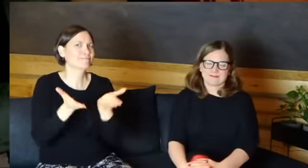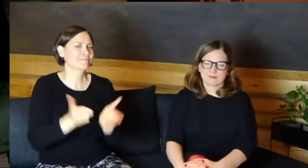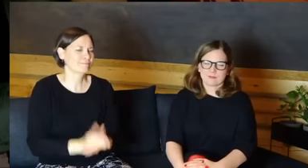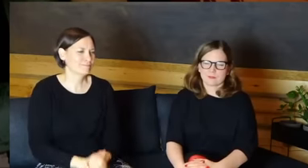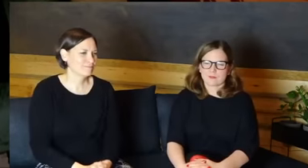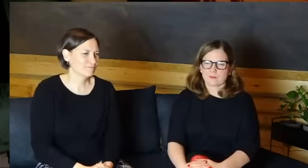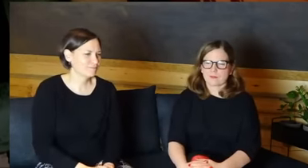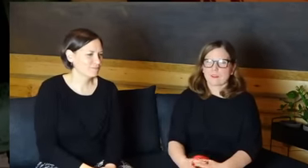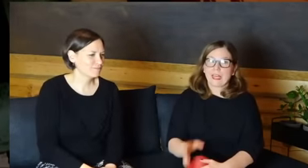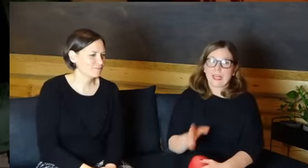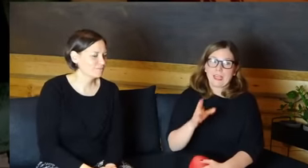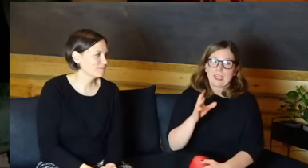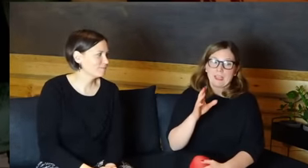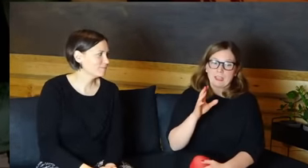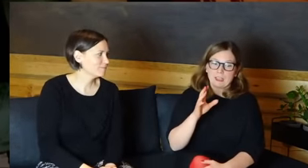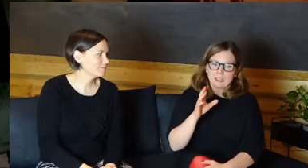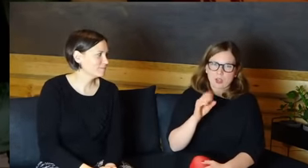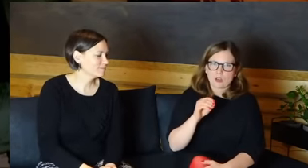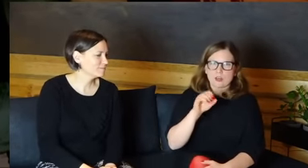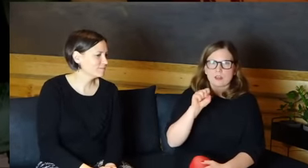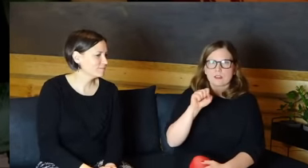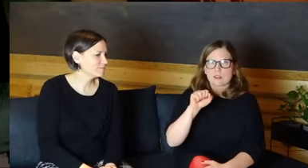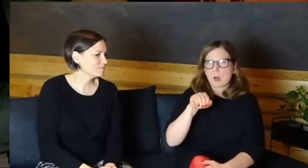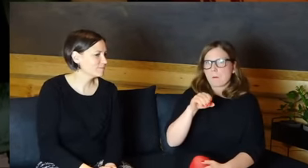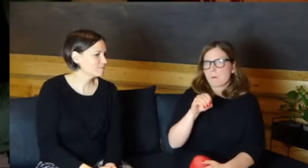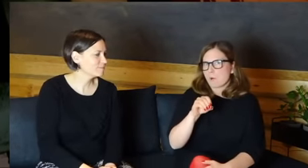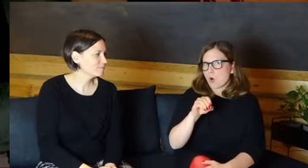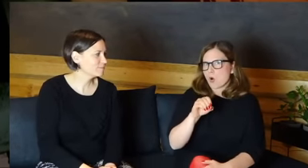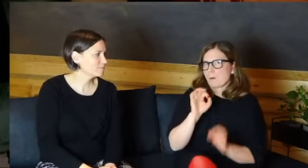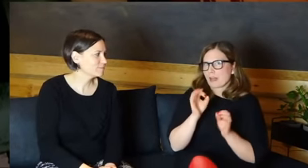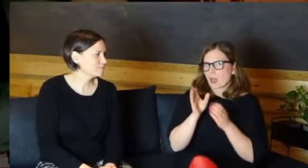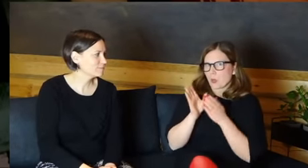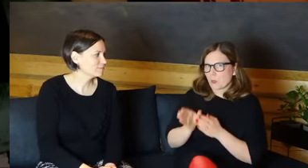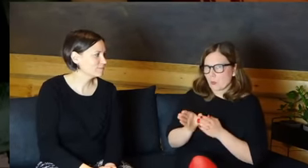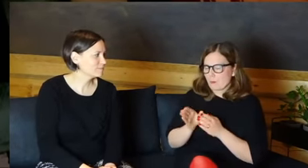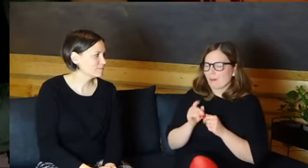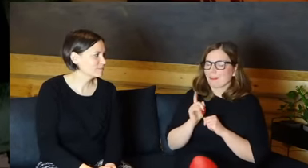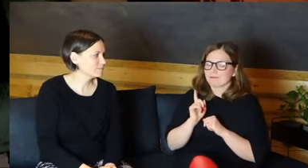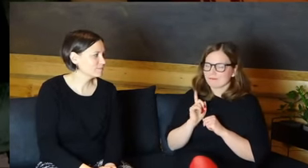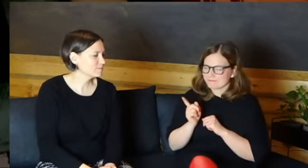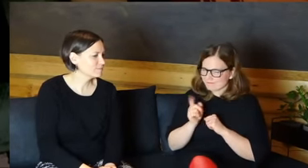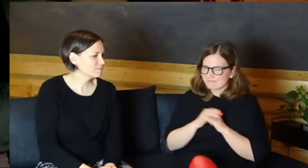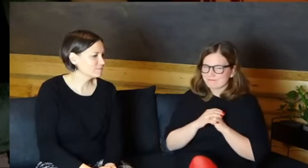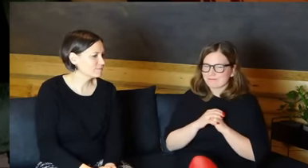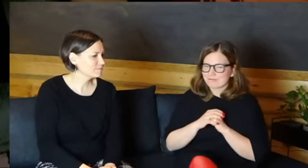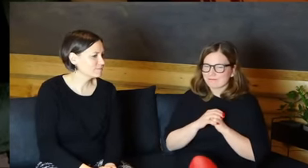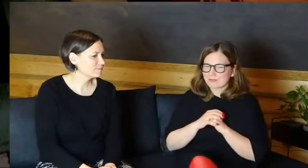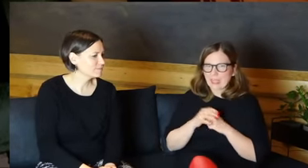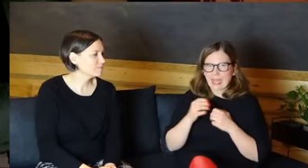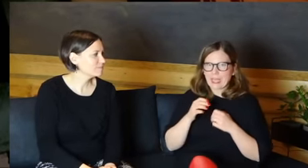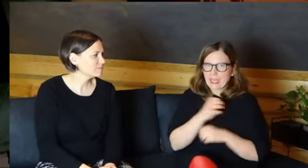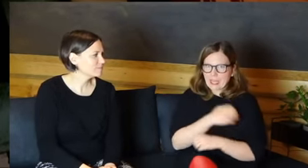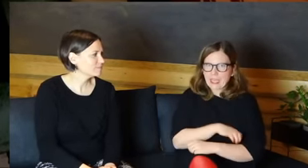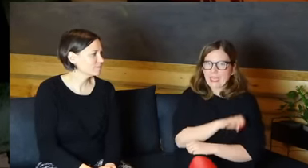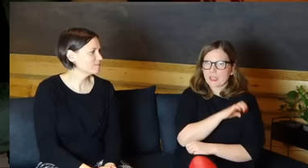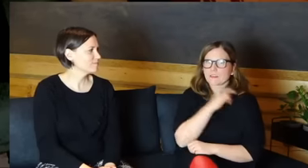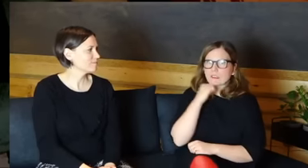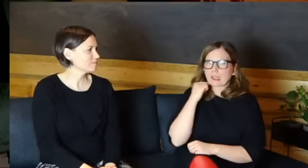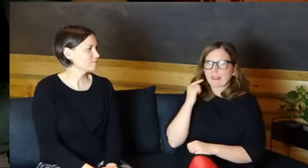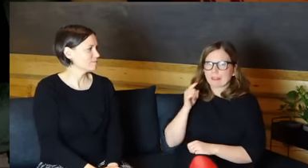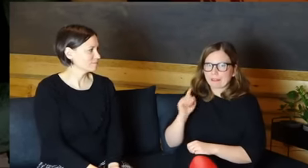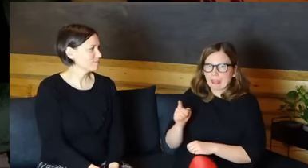No Sampohan on semmoinen, voisi sanoa, että todella energinen